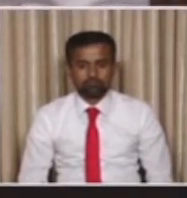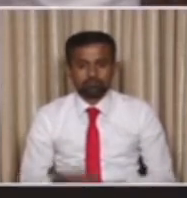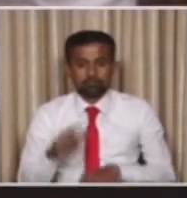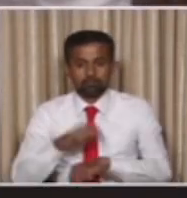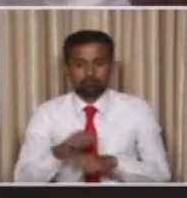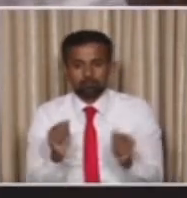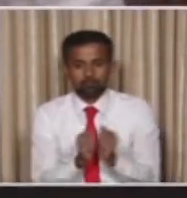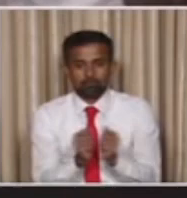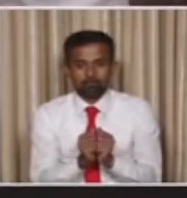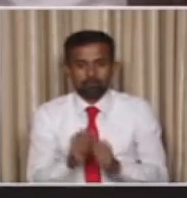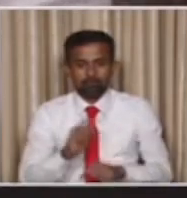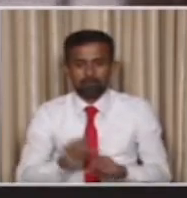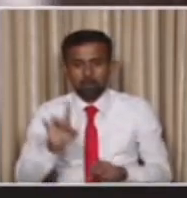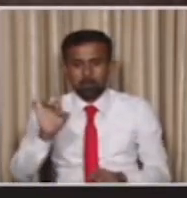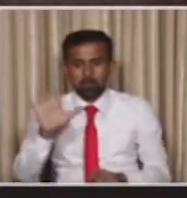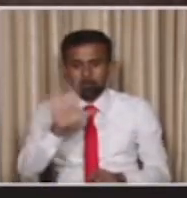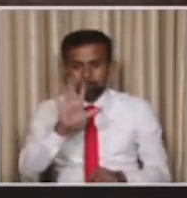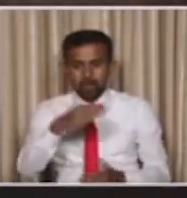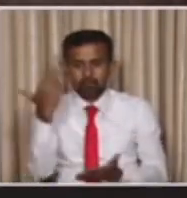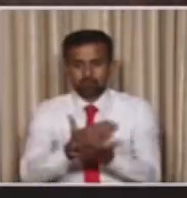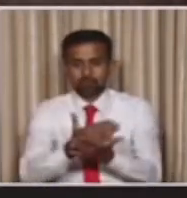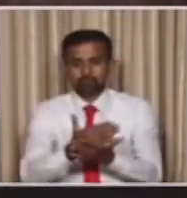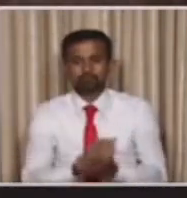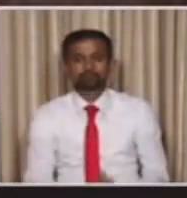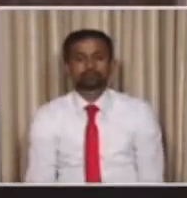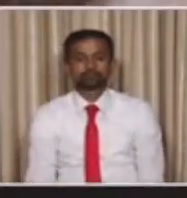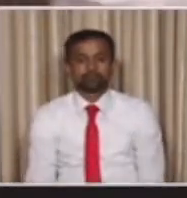සභාවේ වැඩ කටයුතු විනාඩි 5කට නතර කරනු ලැබේ.